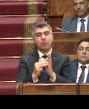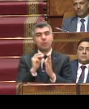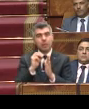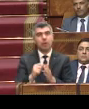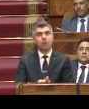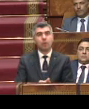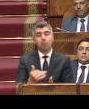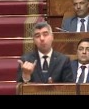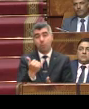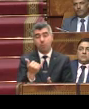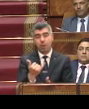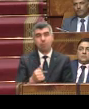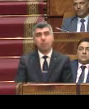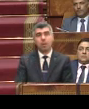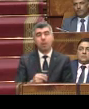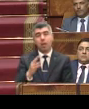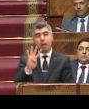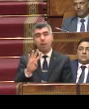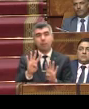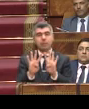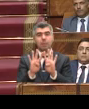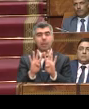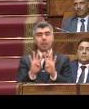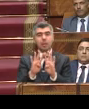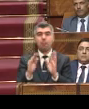خصنا 84 مليون سنتيم سي الوزير ملي